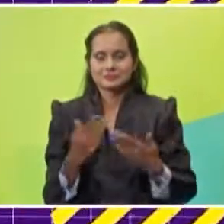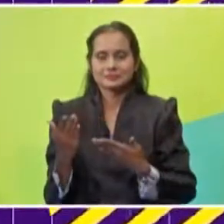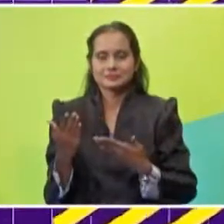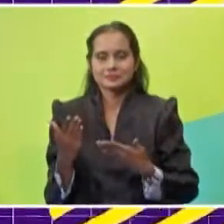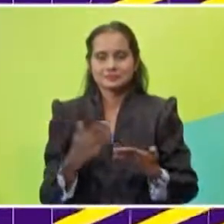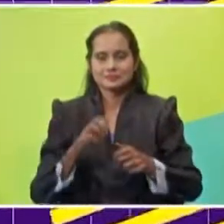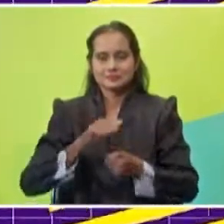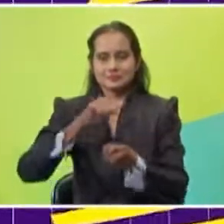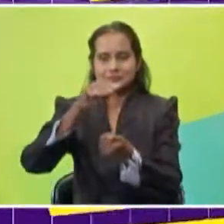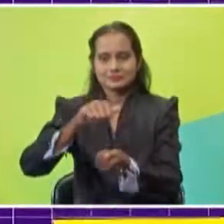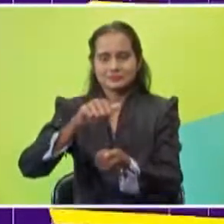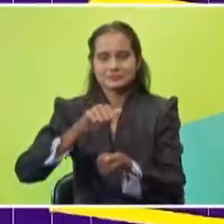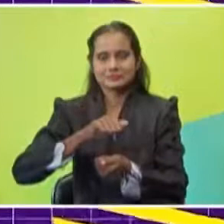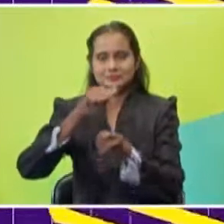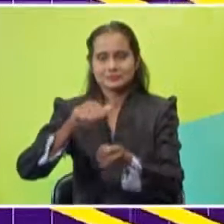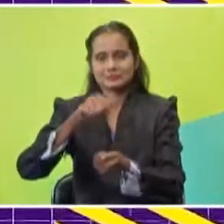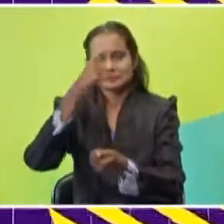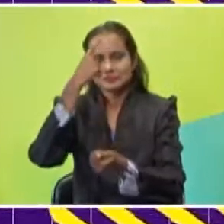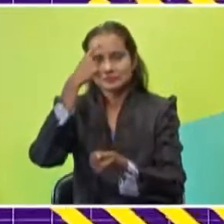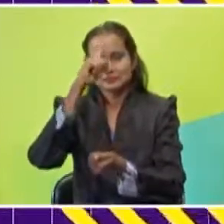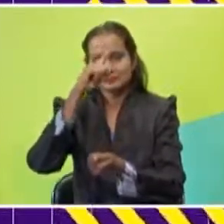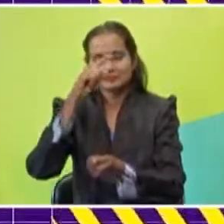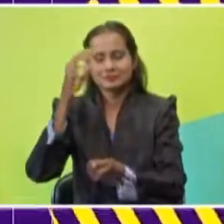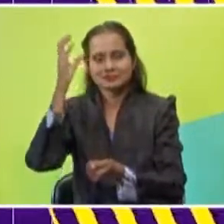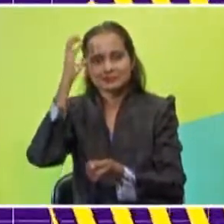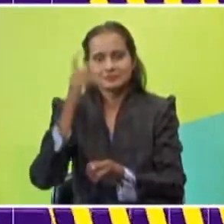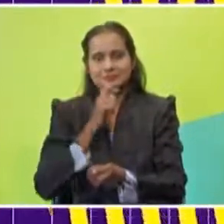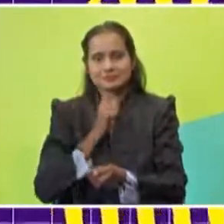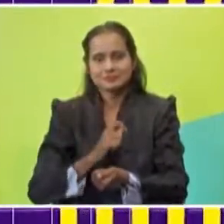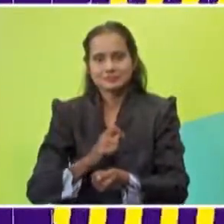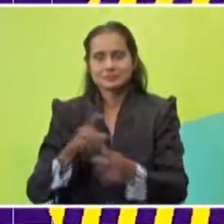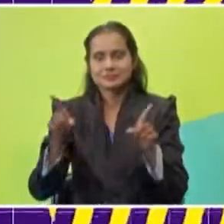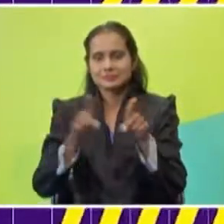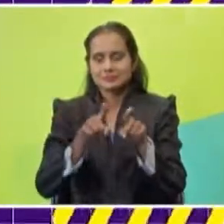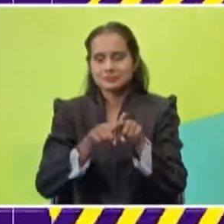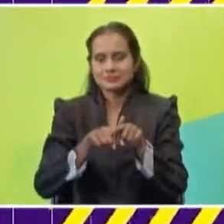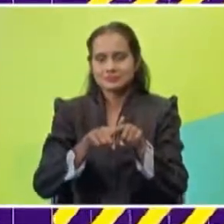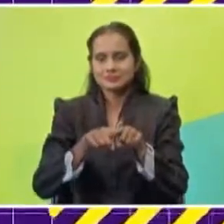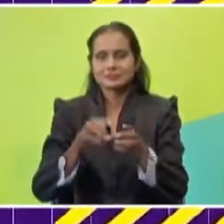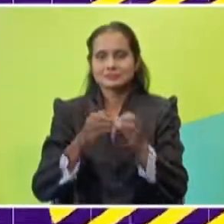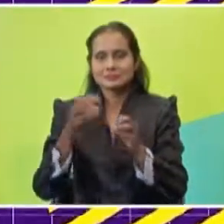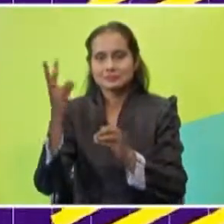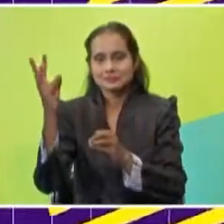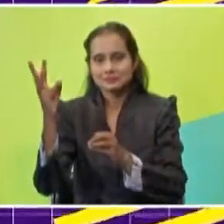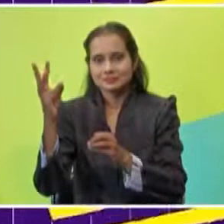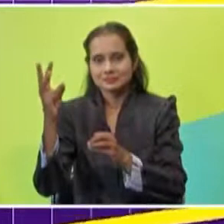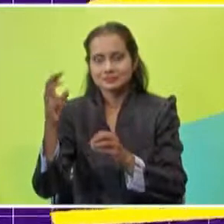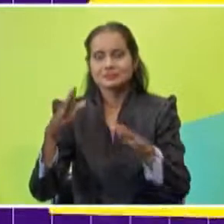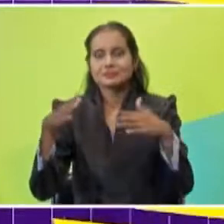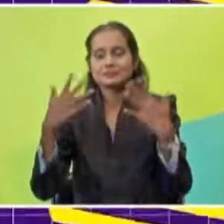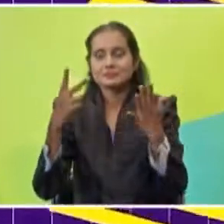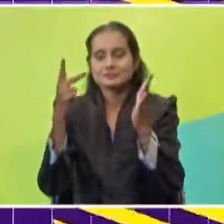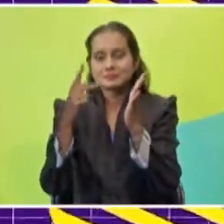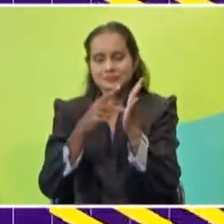bungkusan hadiah untuk si Nyonya masih lagi nunggu ke-16 Saint Bagaimanakah cara mengenalinya